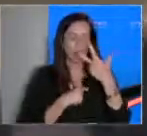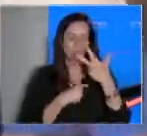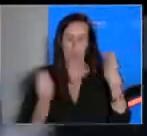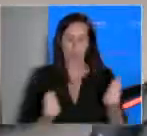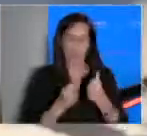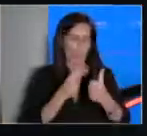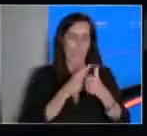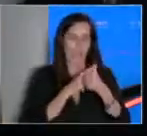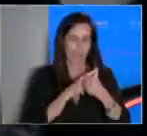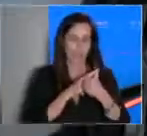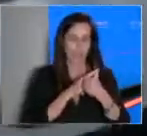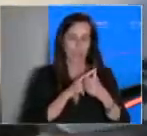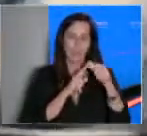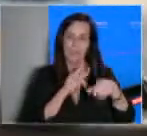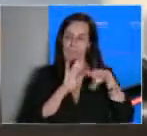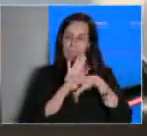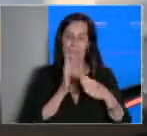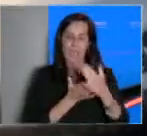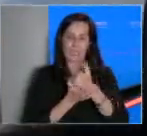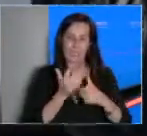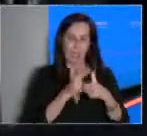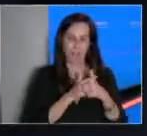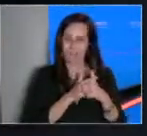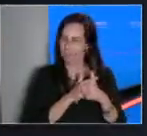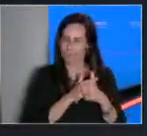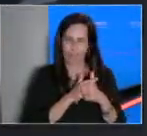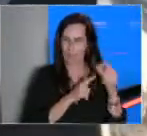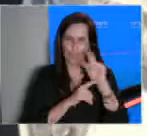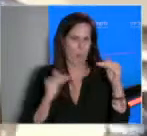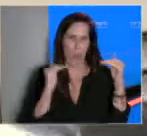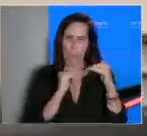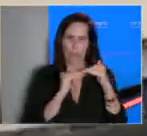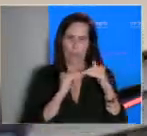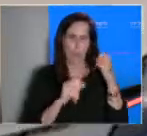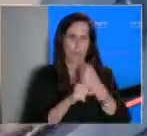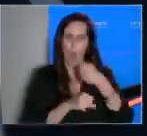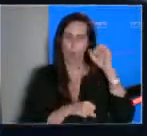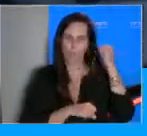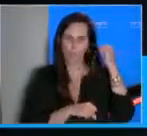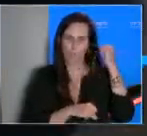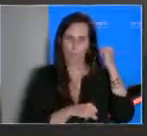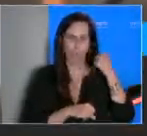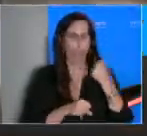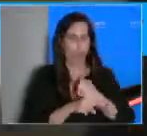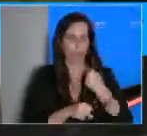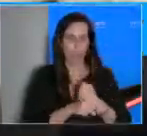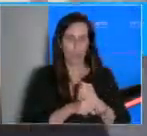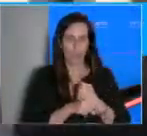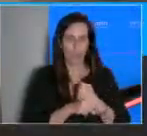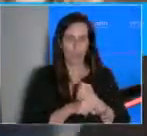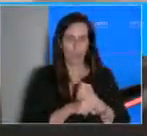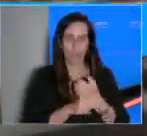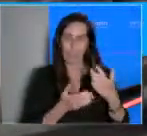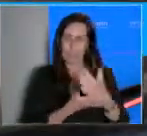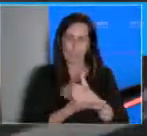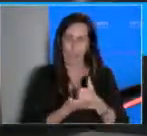3 מישורים. המישור הראשון זה תנאי השכר שהם לא ממש הולמים. העובד סוציאלי עובד